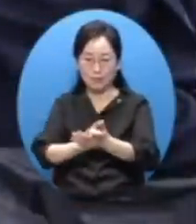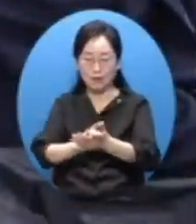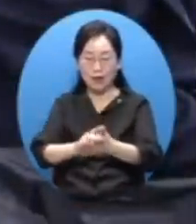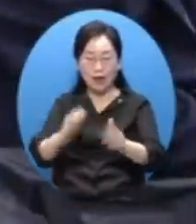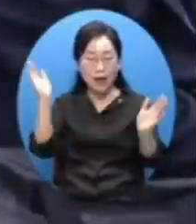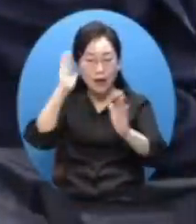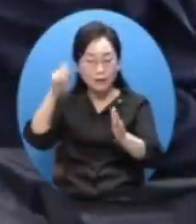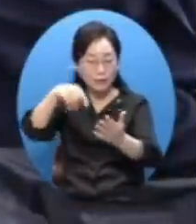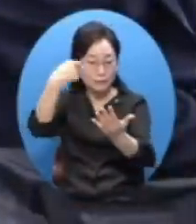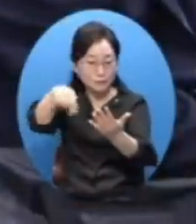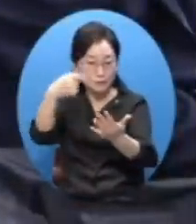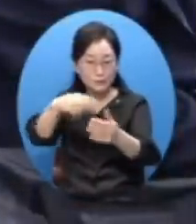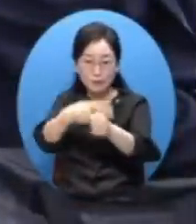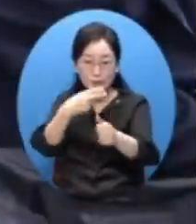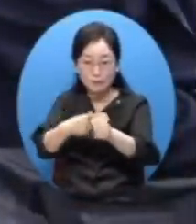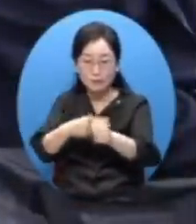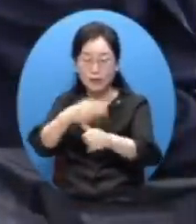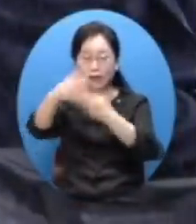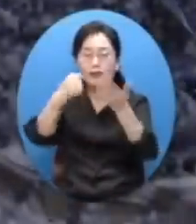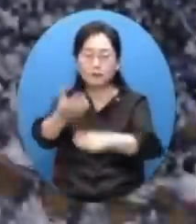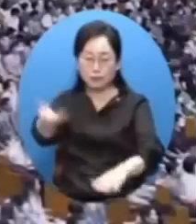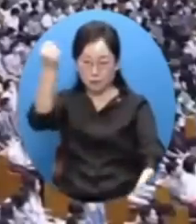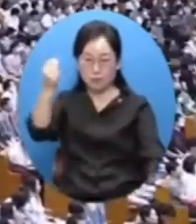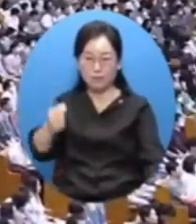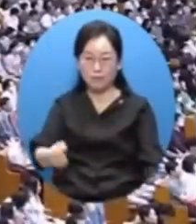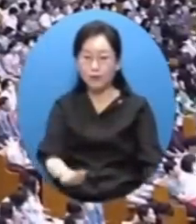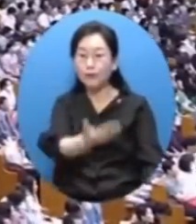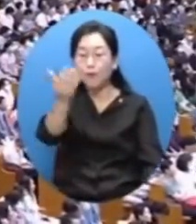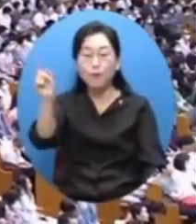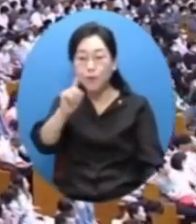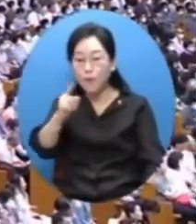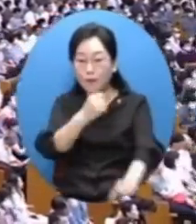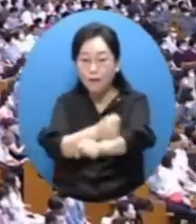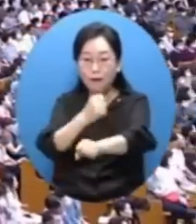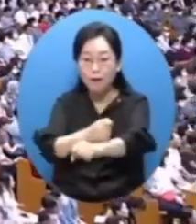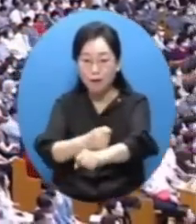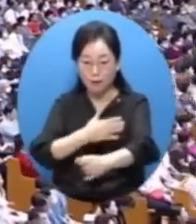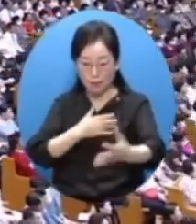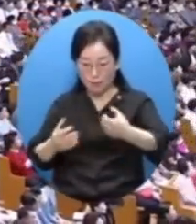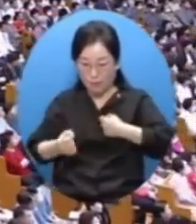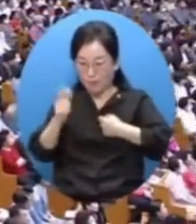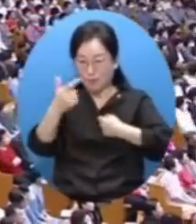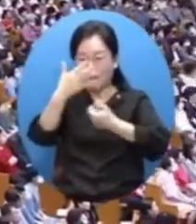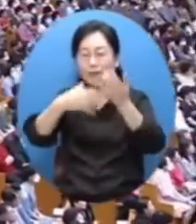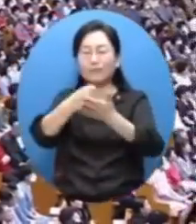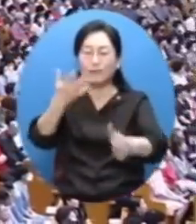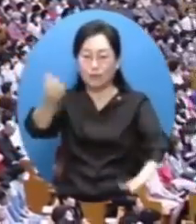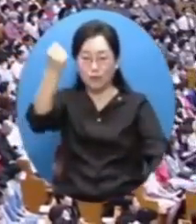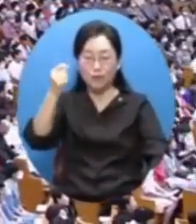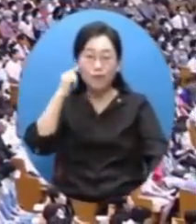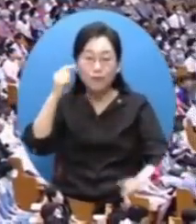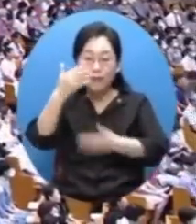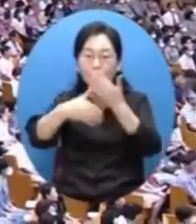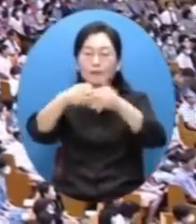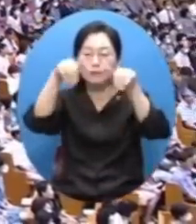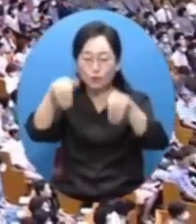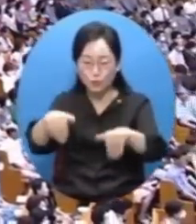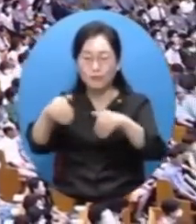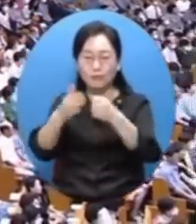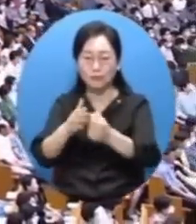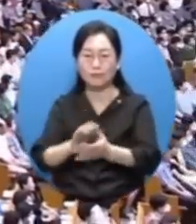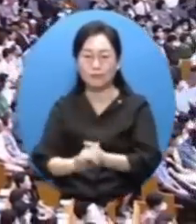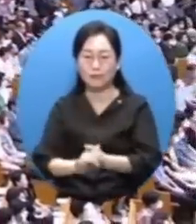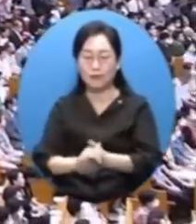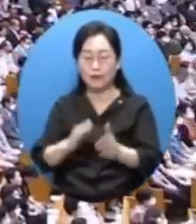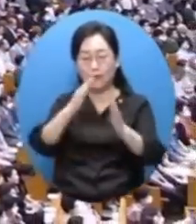학생을 가르쳐도 하나님의 일인 것입니다. 여러분 무엇이라도 하나님의 일이지 내 일이 아닌 것입니다. 내가 하나님의 종이기 때문에